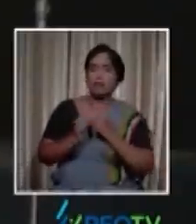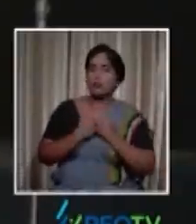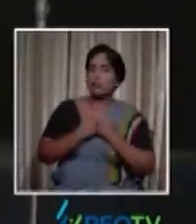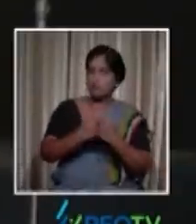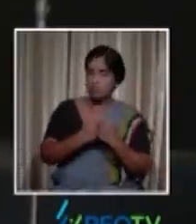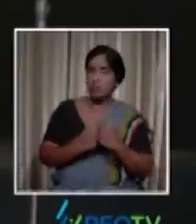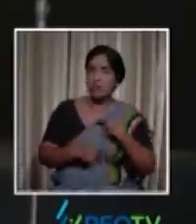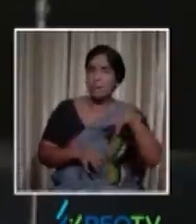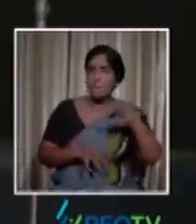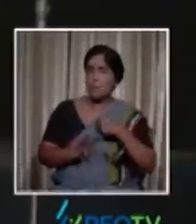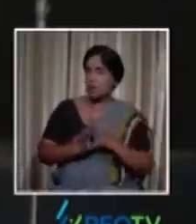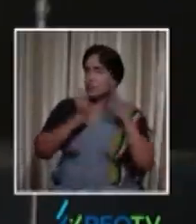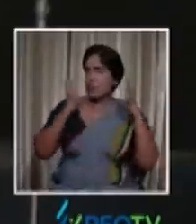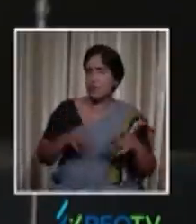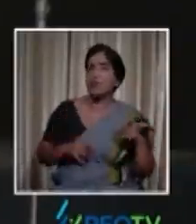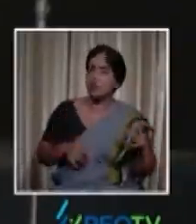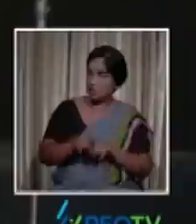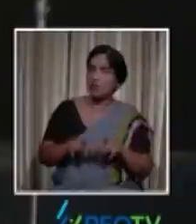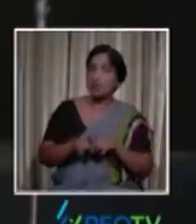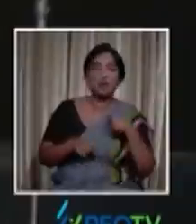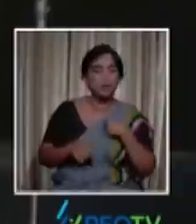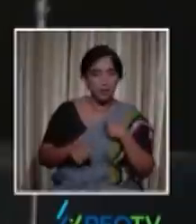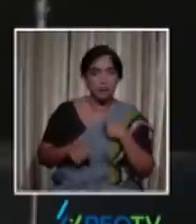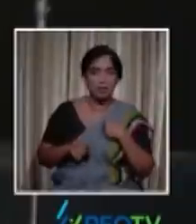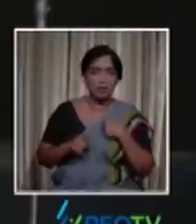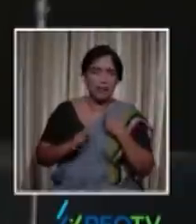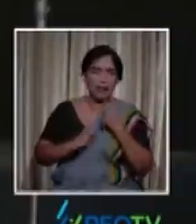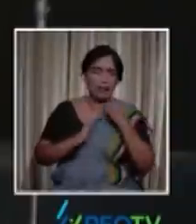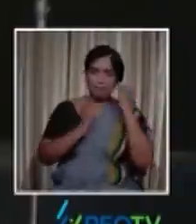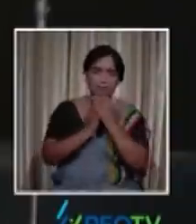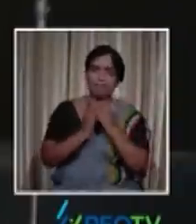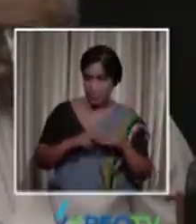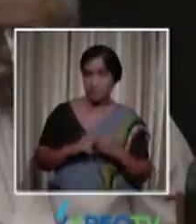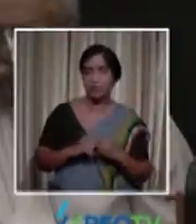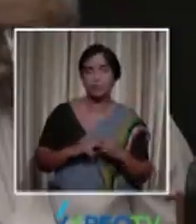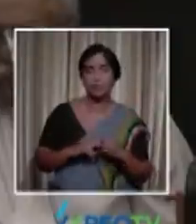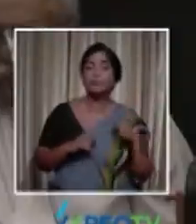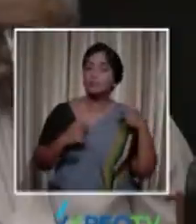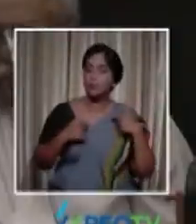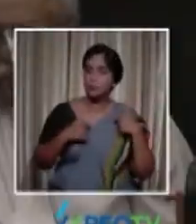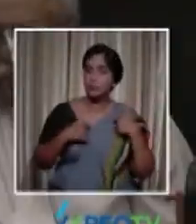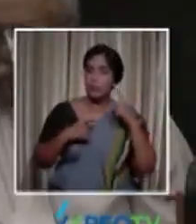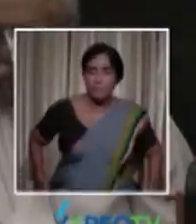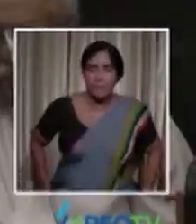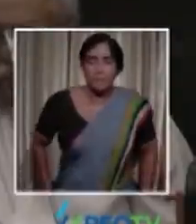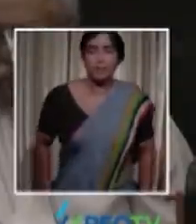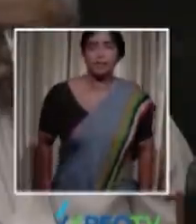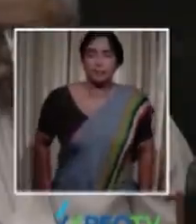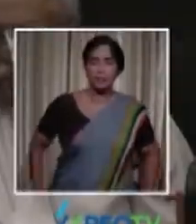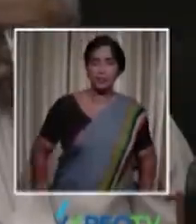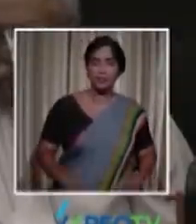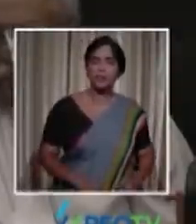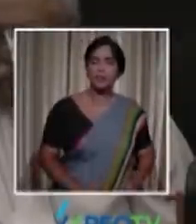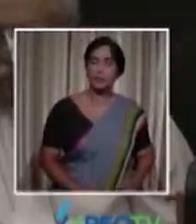තෙල් අවභාවිතාව වෙන තත්ත්වයටපත් වෙලා තියෙනවා ඒ නිසා තමයි අපි සීමා පනවලා තියෙන්නේ භූමි තෙල් එකතු කරන ප්‍රමාණය පිට එක ප්‍රශ්නයයි තියෙන්නේ පෙට්‍රල්